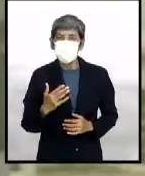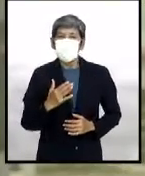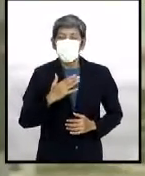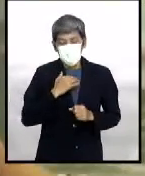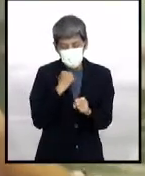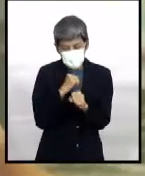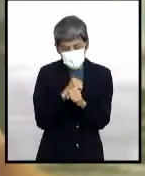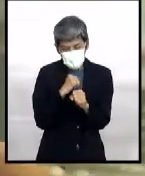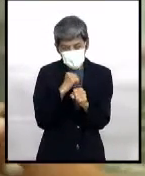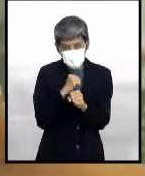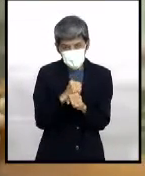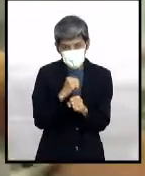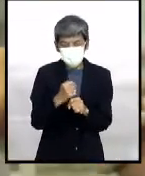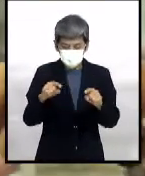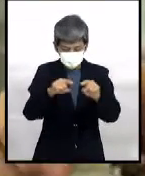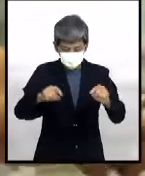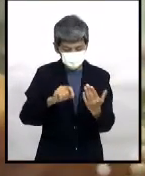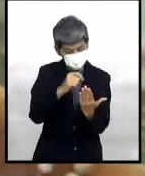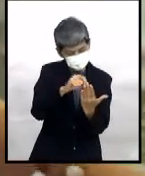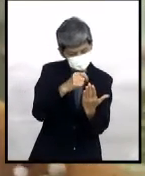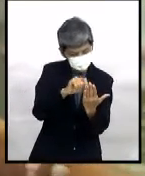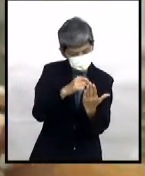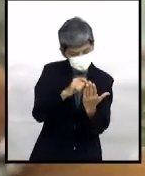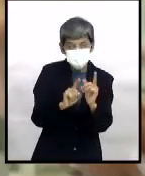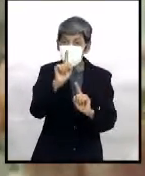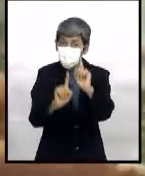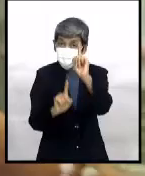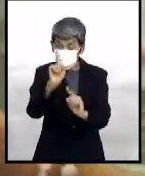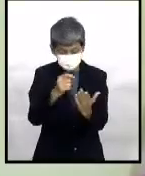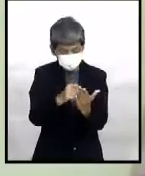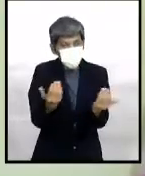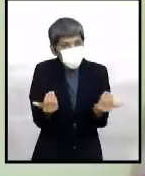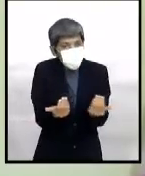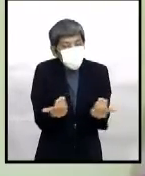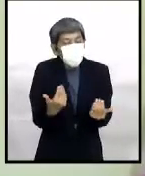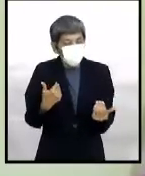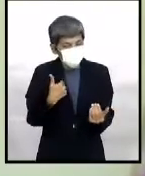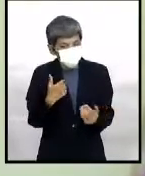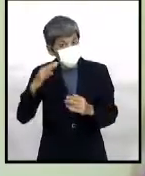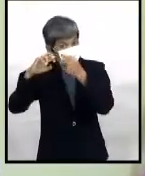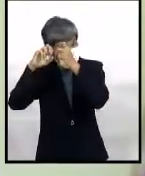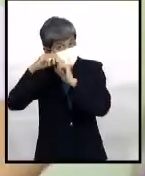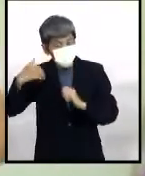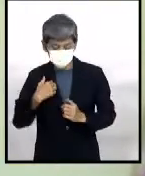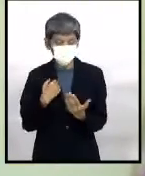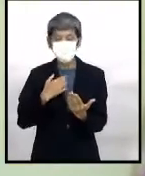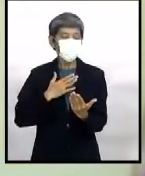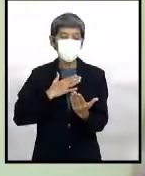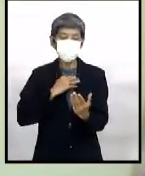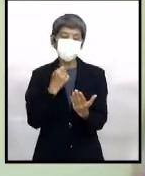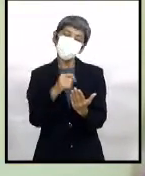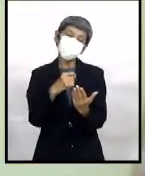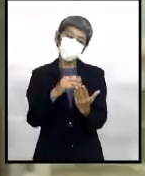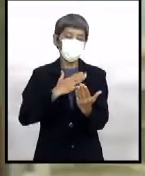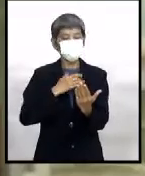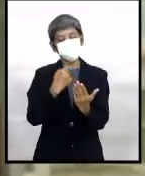หว่างทำอีเวนต์หนึ่งคล้ายๆก็มีใบสอบถามใบประเมินว่าลูกคุณจะมีภาวะออทิซึมหรือเปล่าผมก็นั่งทำเ